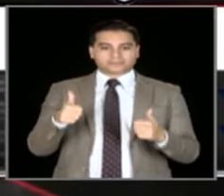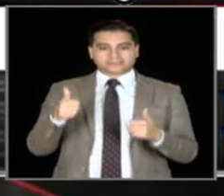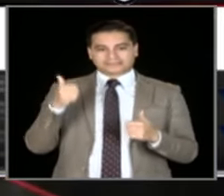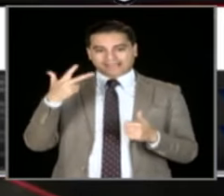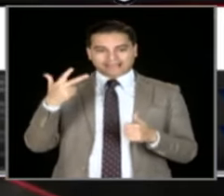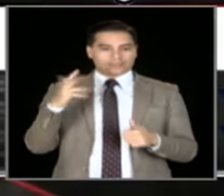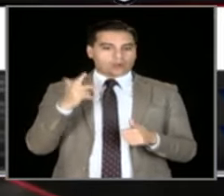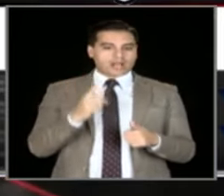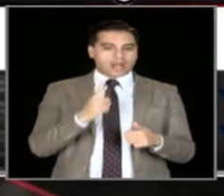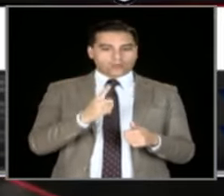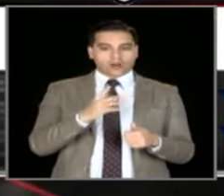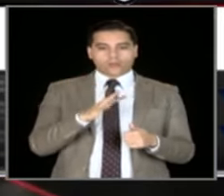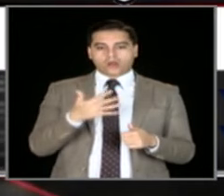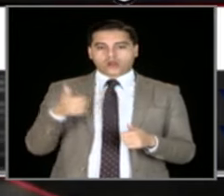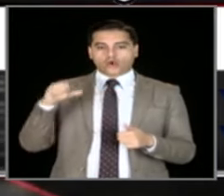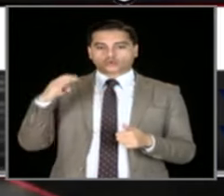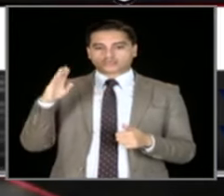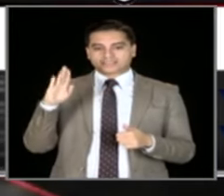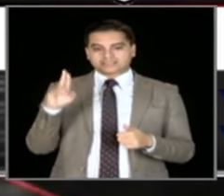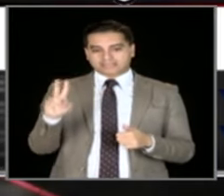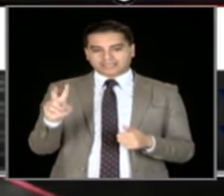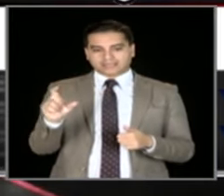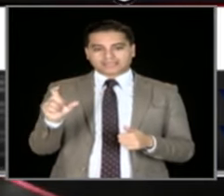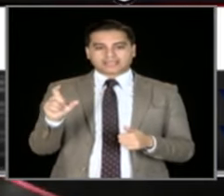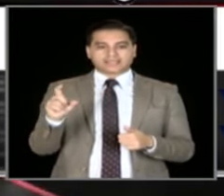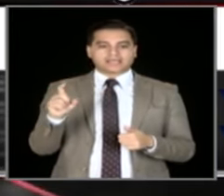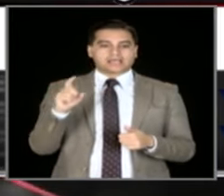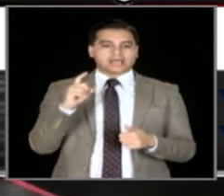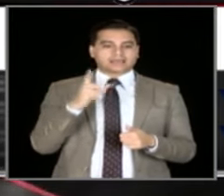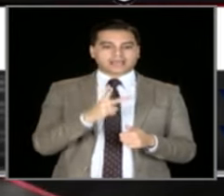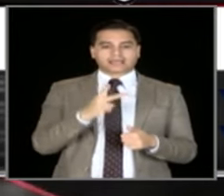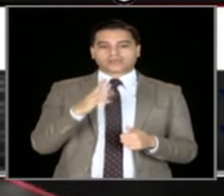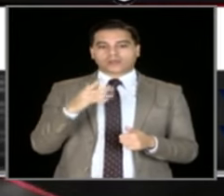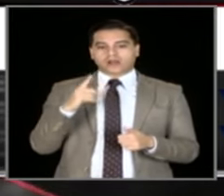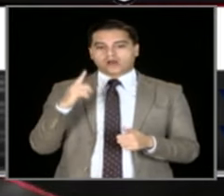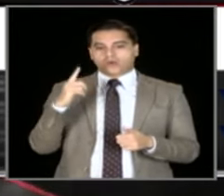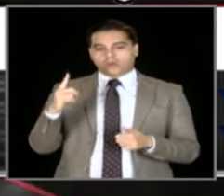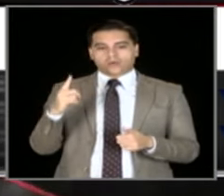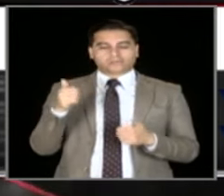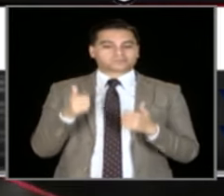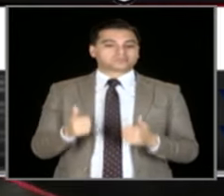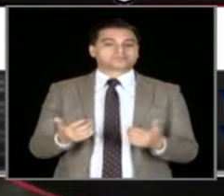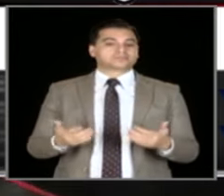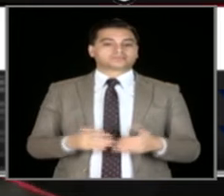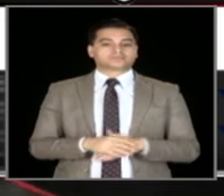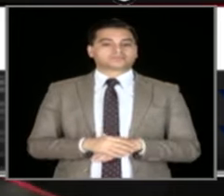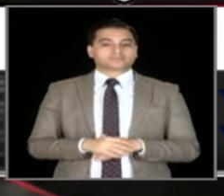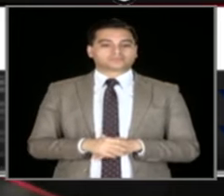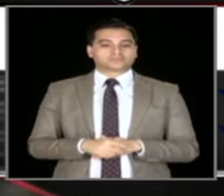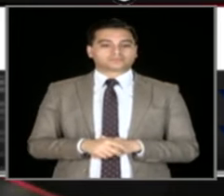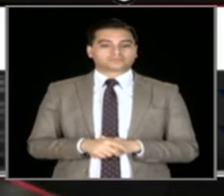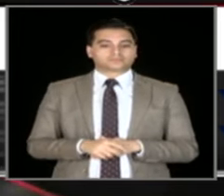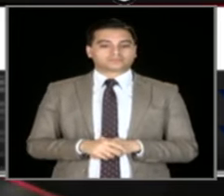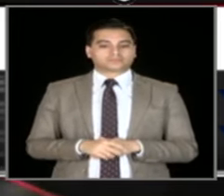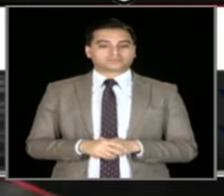ماكسيميليان الثالث، ماكسيميليان الأول، أوجستين دي أوتوربيدي،